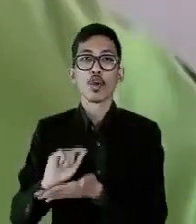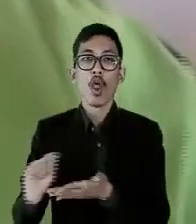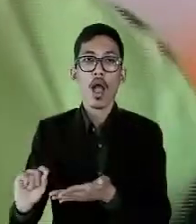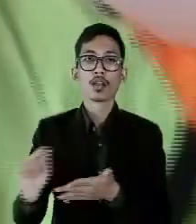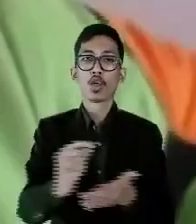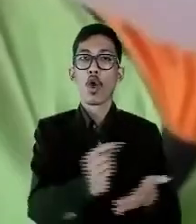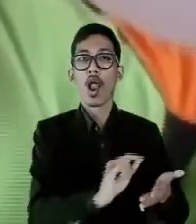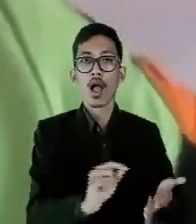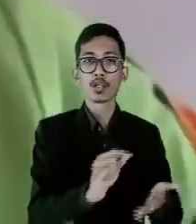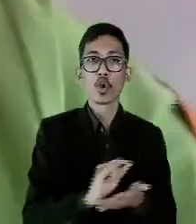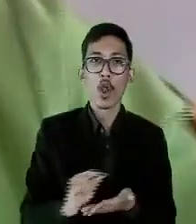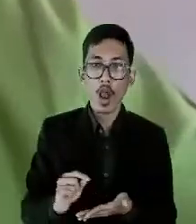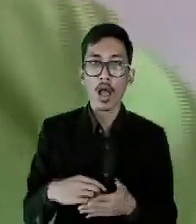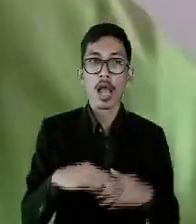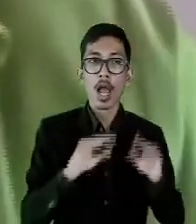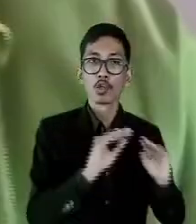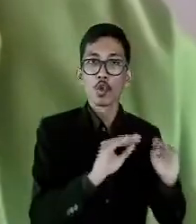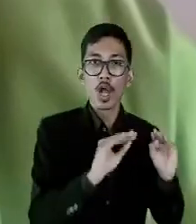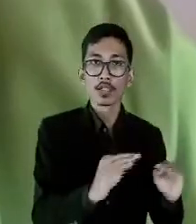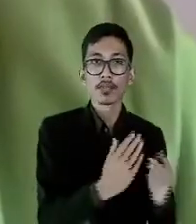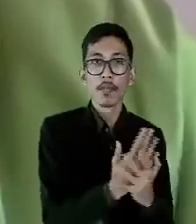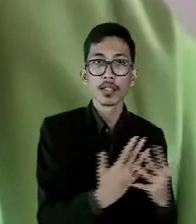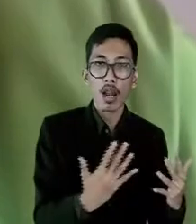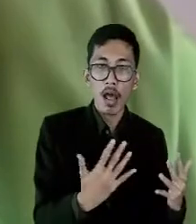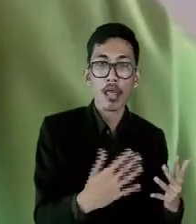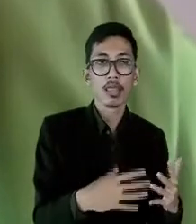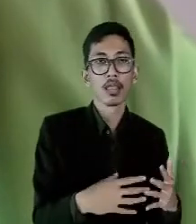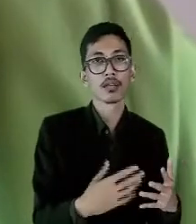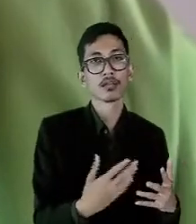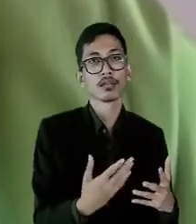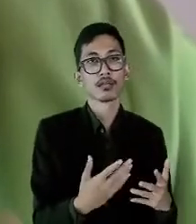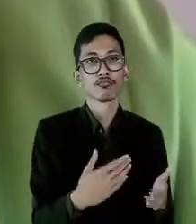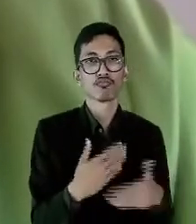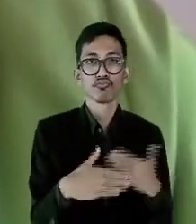itu dilakukan dengan memberikan